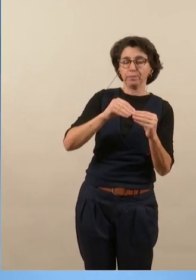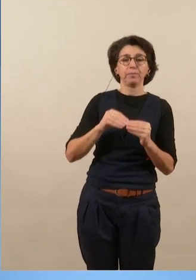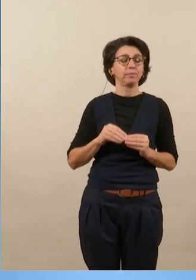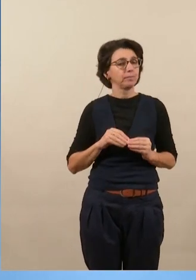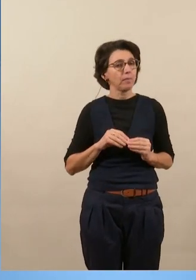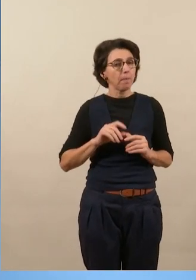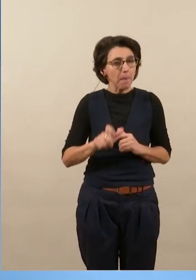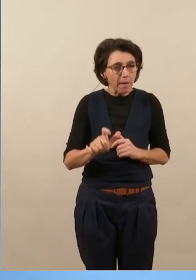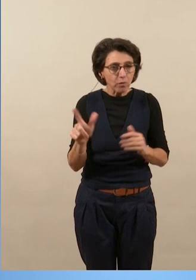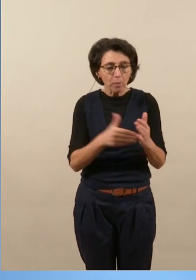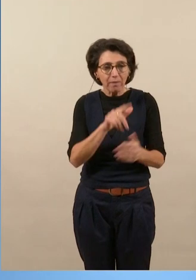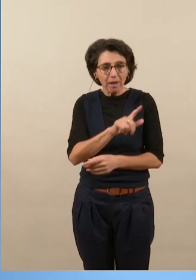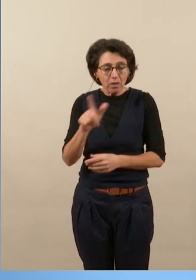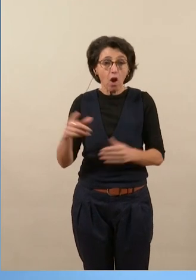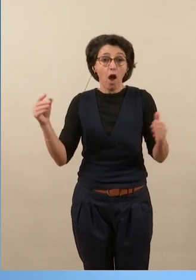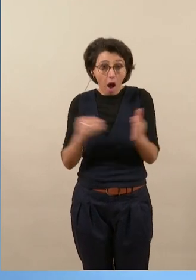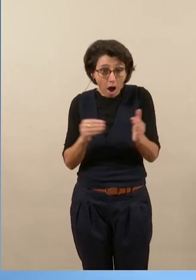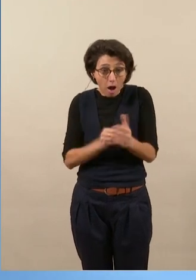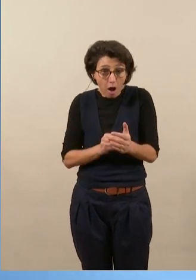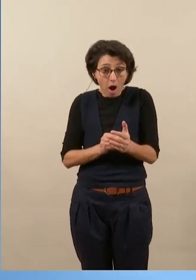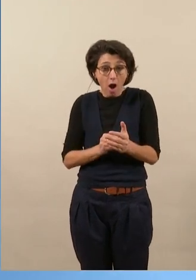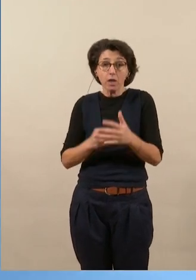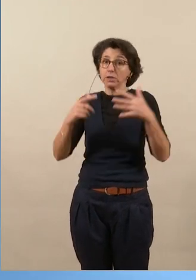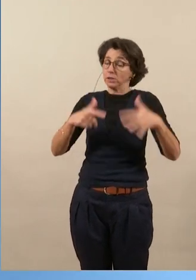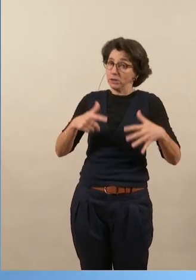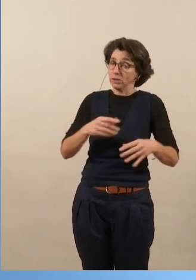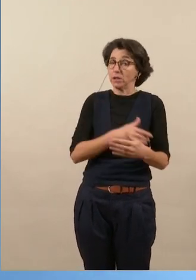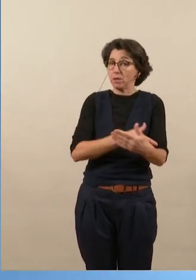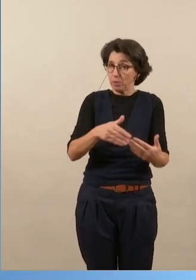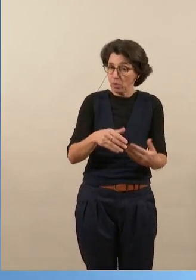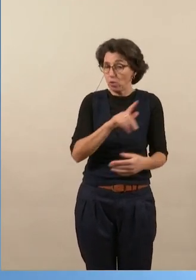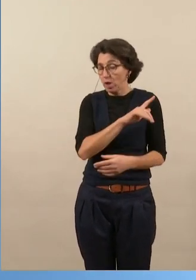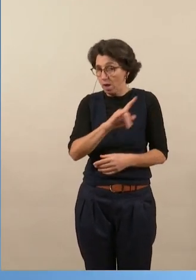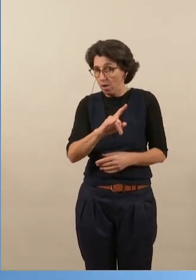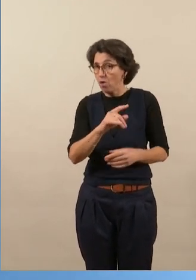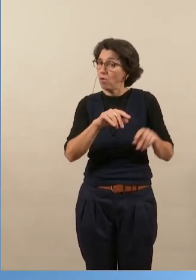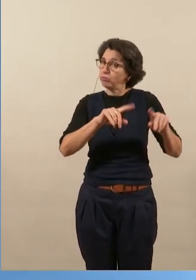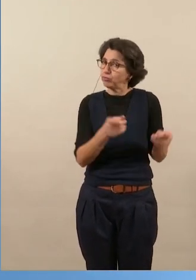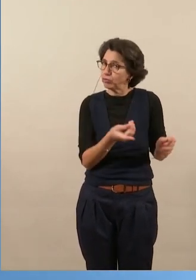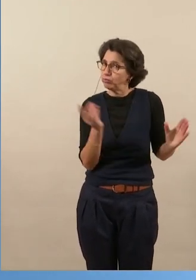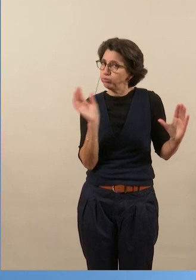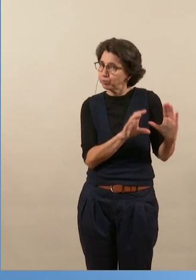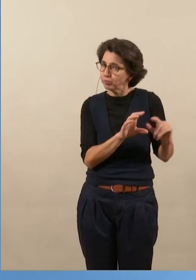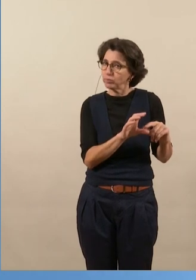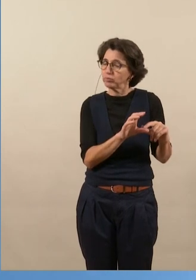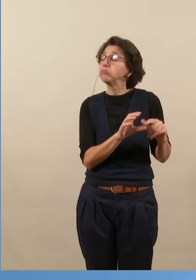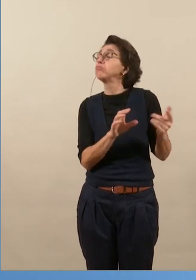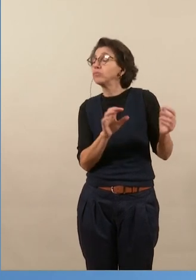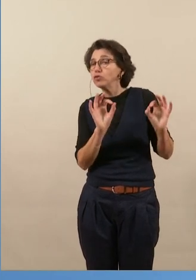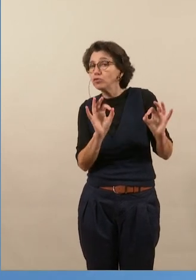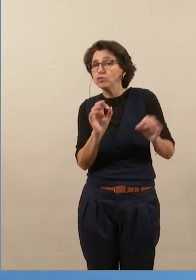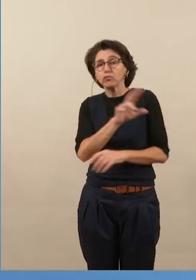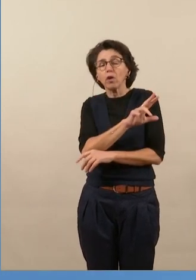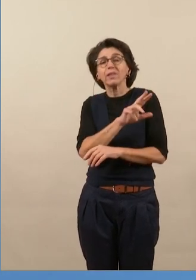recettes de session de Grenoble habitat sont inscrits au budget en effet nous devions céder pour 34 millions d'euros les